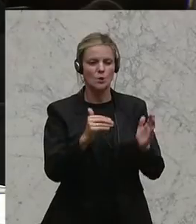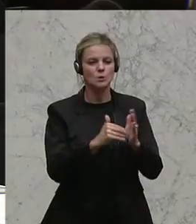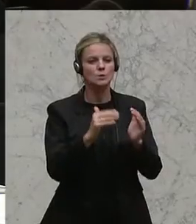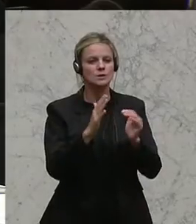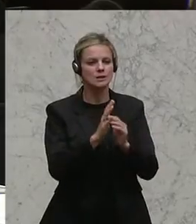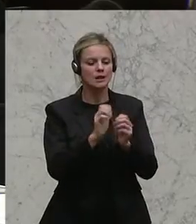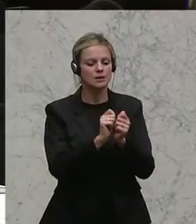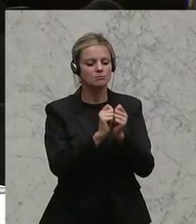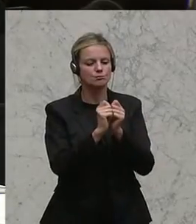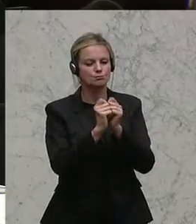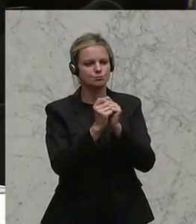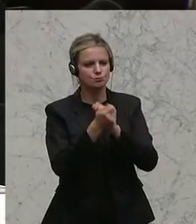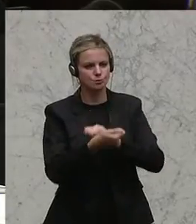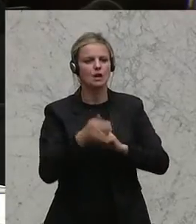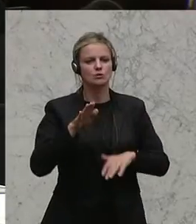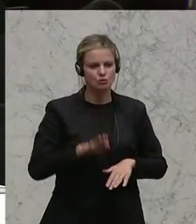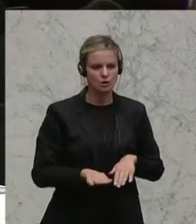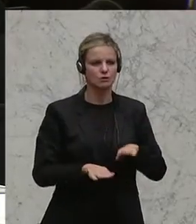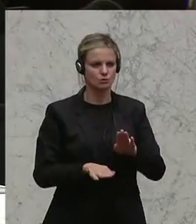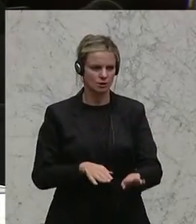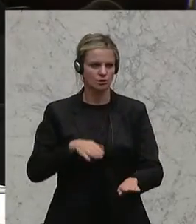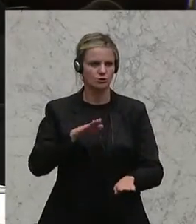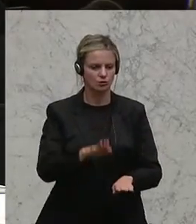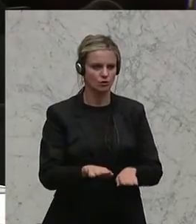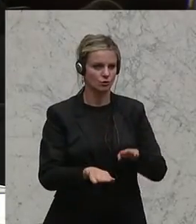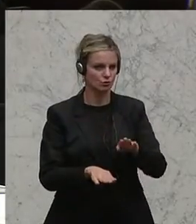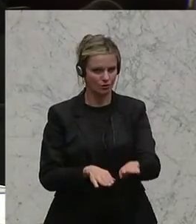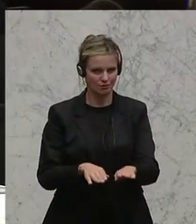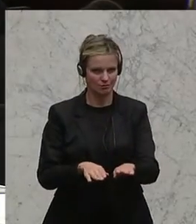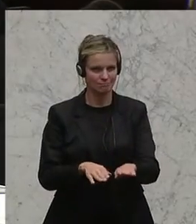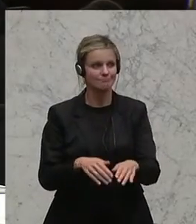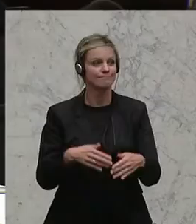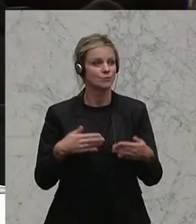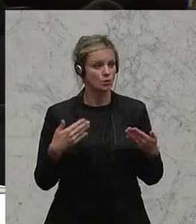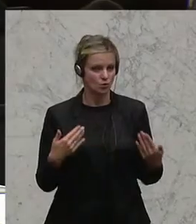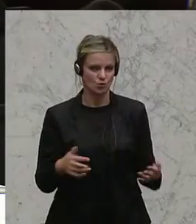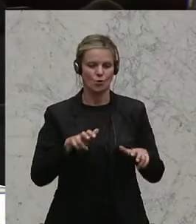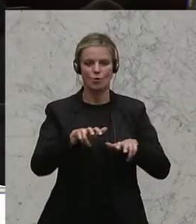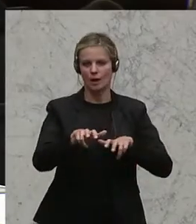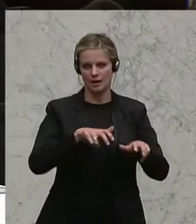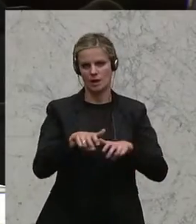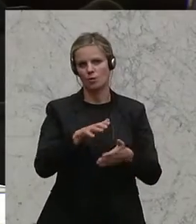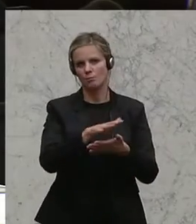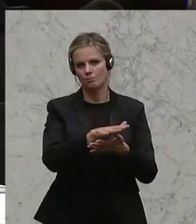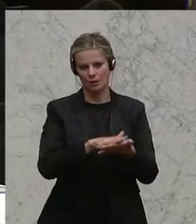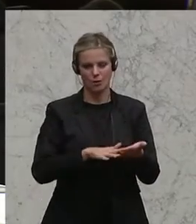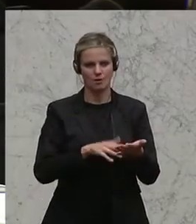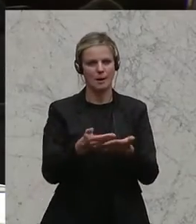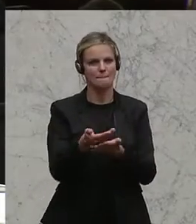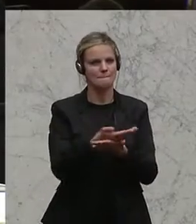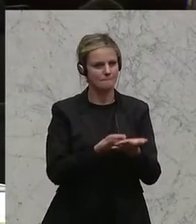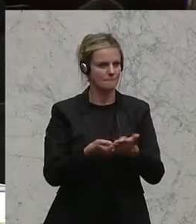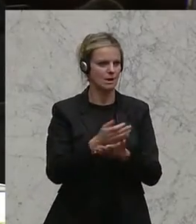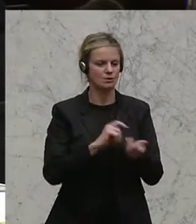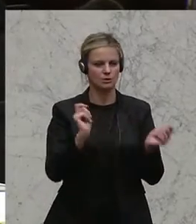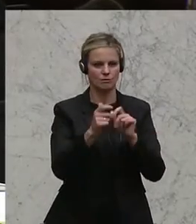verändert, schrittweise verändert. Und genau diese Veränderung hat die Regierung begonnen, hat ein